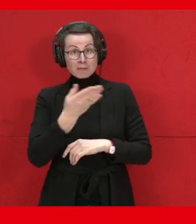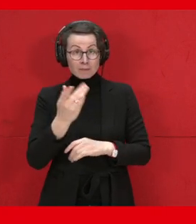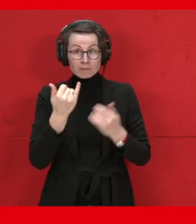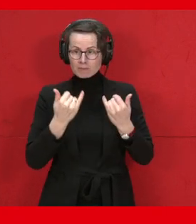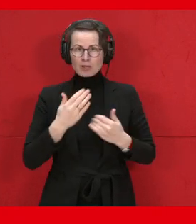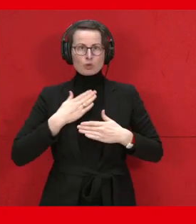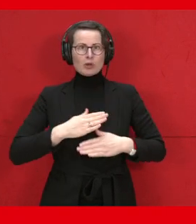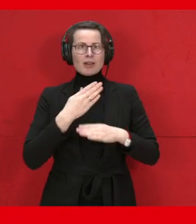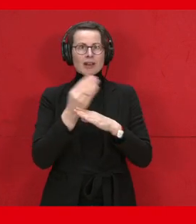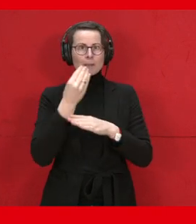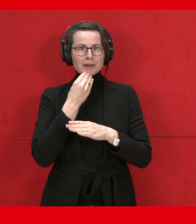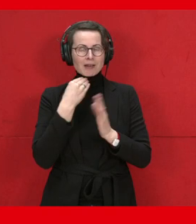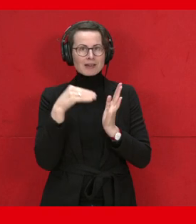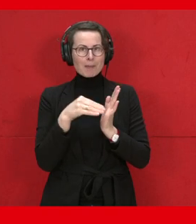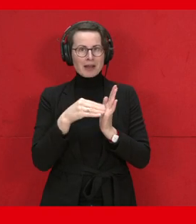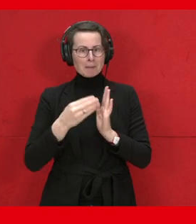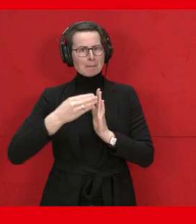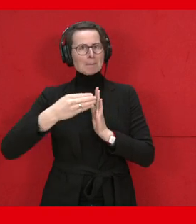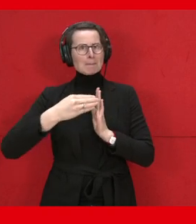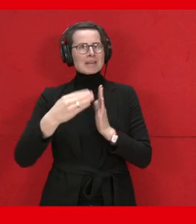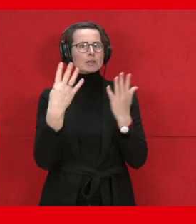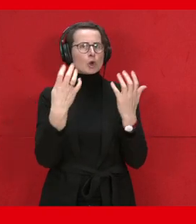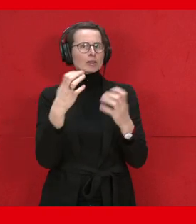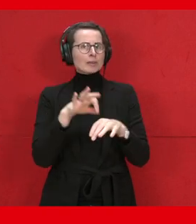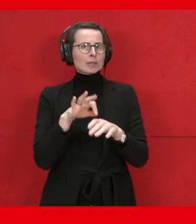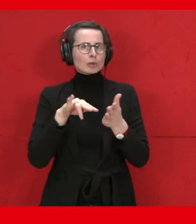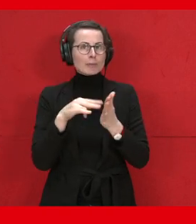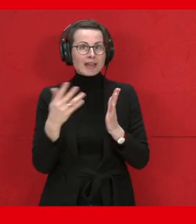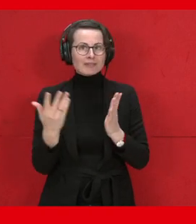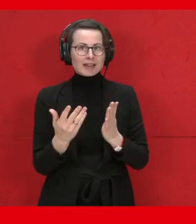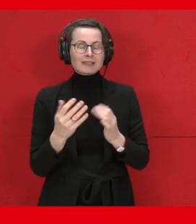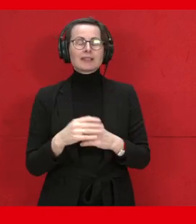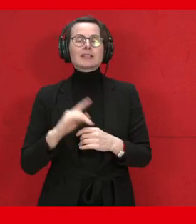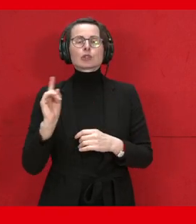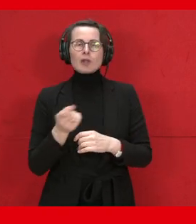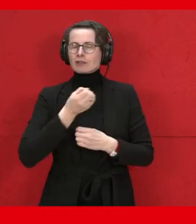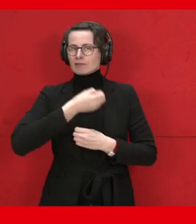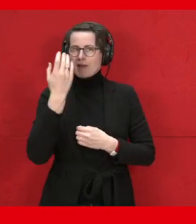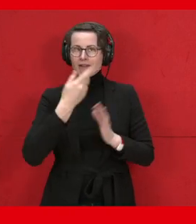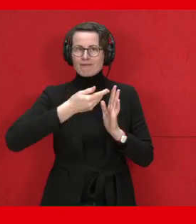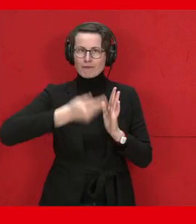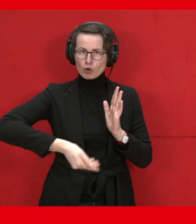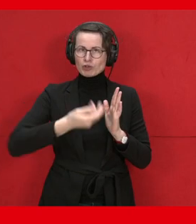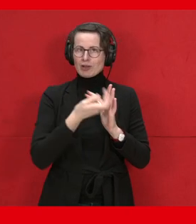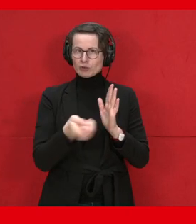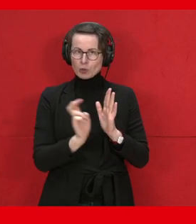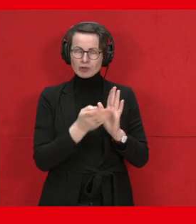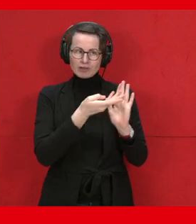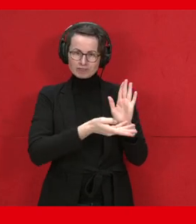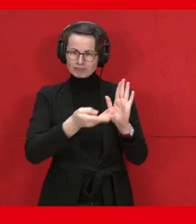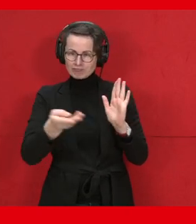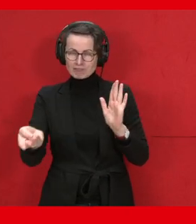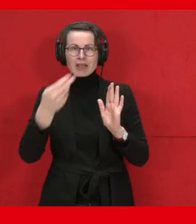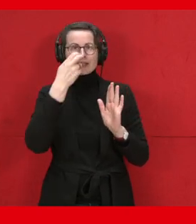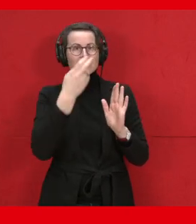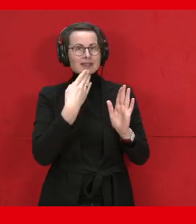zu diskutieren. Was haben wir vor in den nächsten 90 Minuten? Wir wollen erstmal eine kleine Vorstellungsrunde machen und den Gästen auch die Gelegenheit